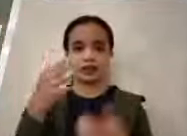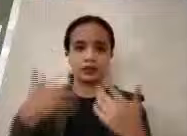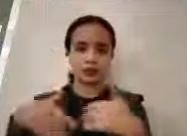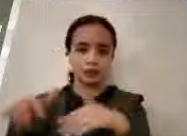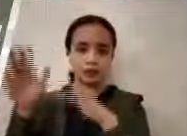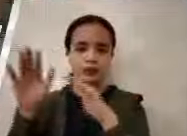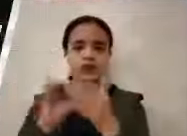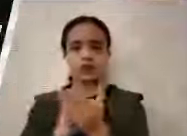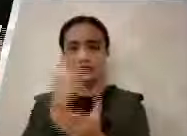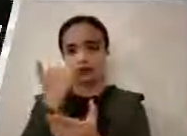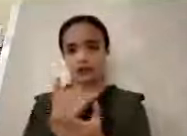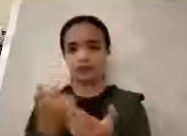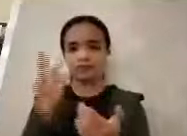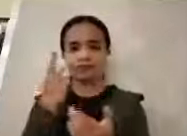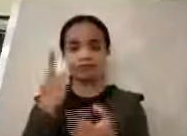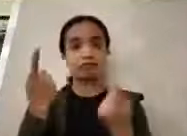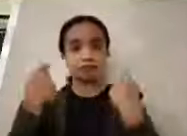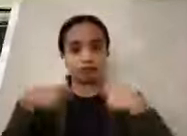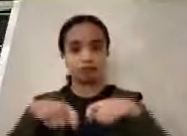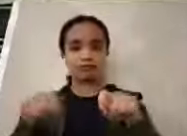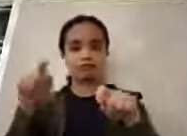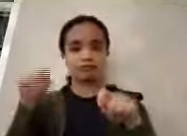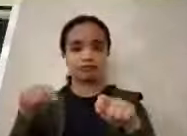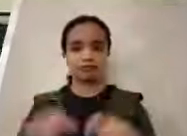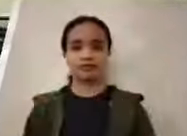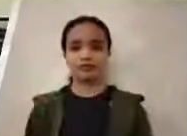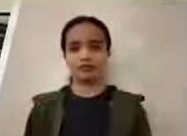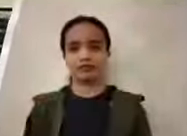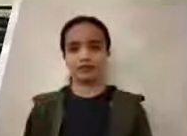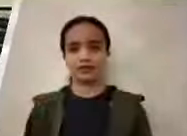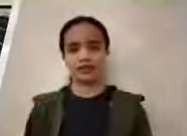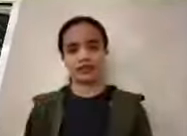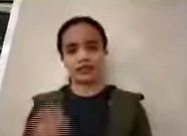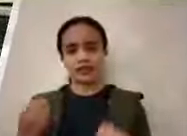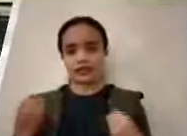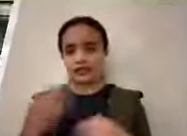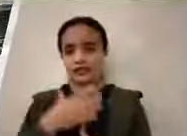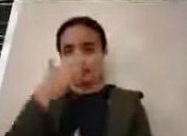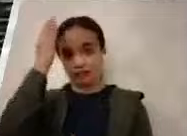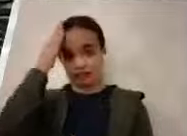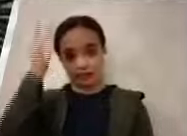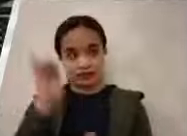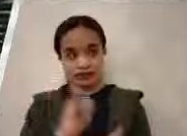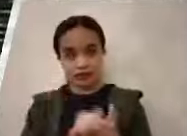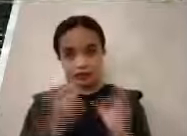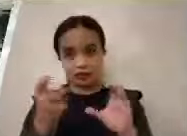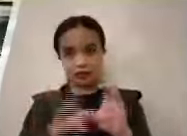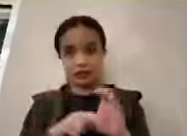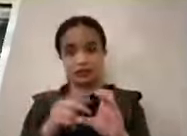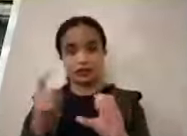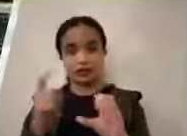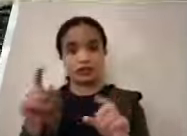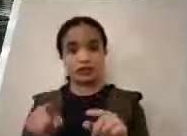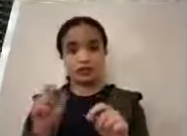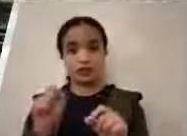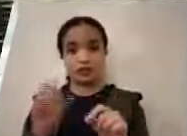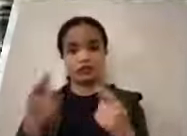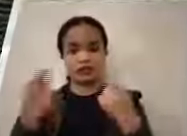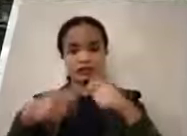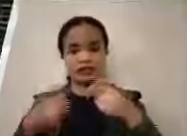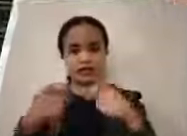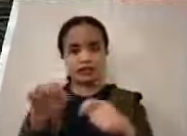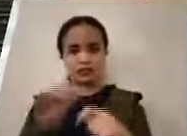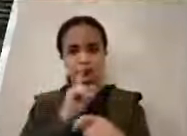at susubukan natin ito. Kung medyo may fear of heights daw kayo, ito raw ang ride para sa inyo. Kaya naman, susubukan natin kung talaga bang hindi